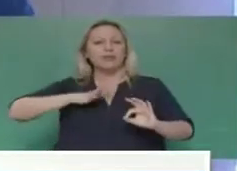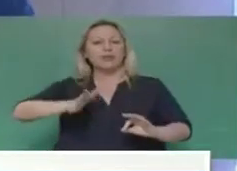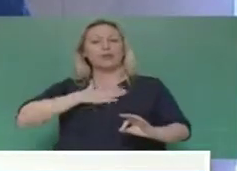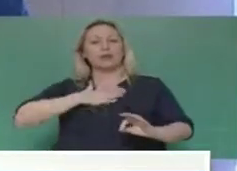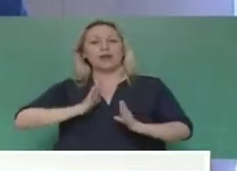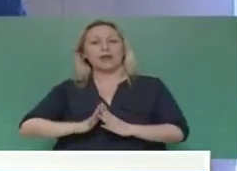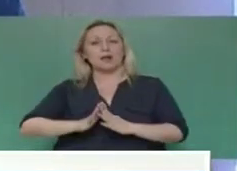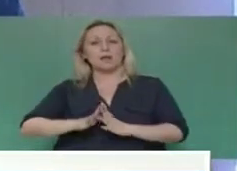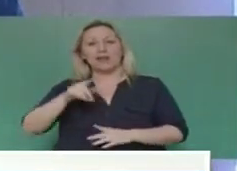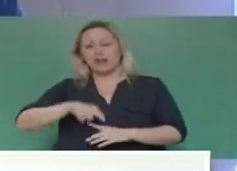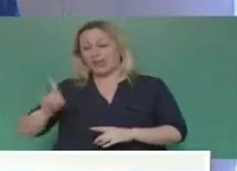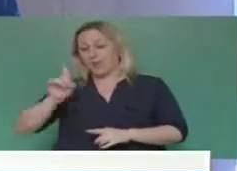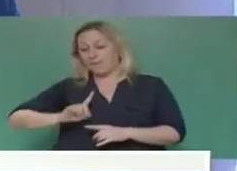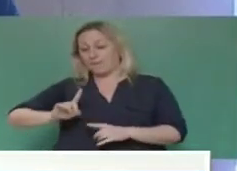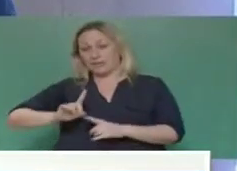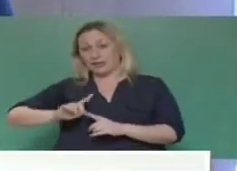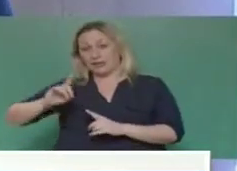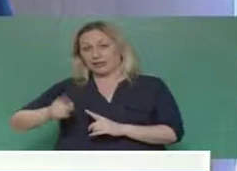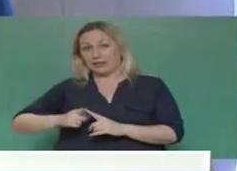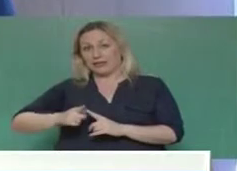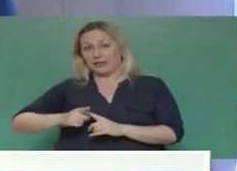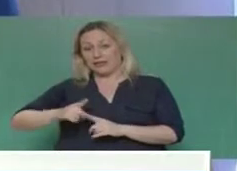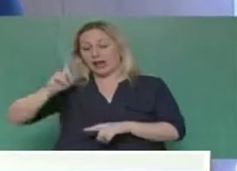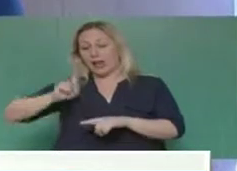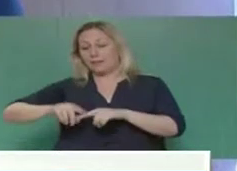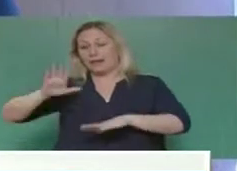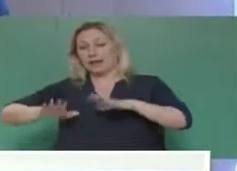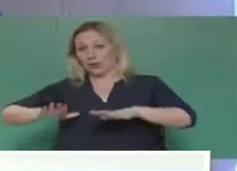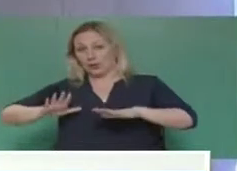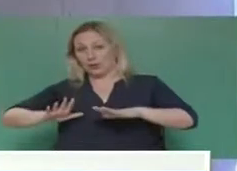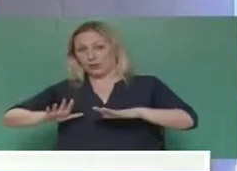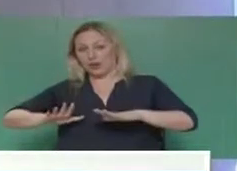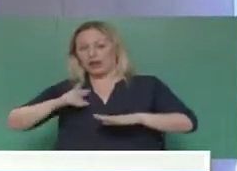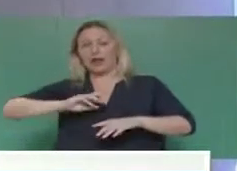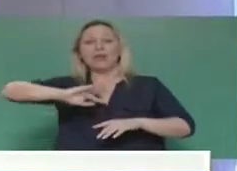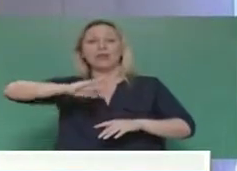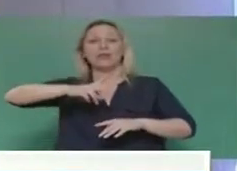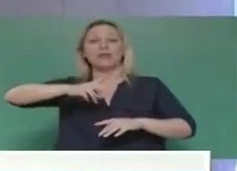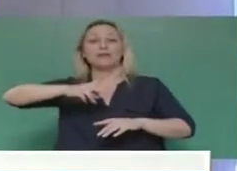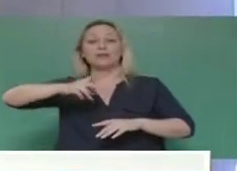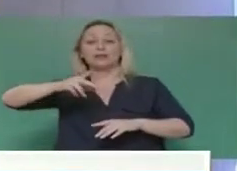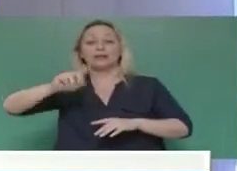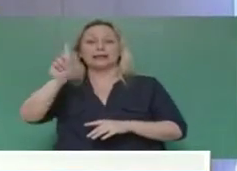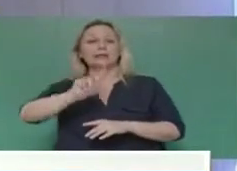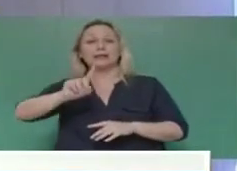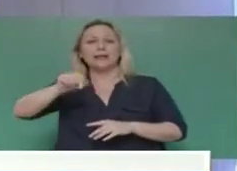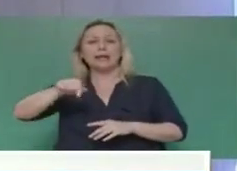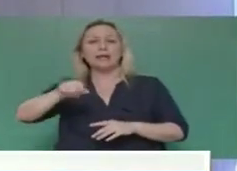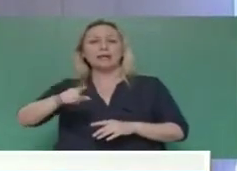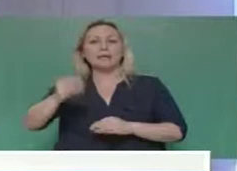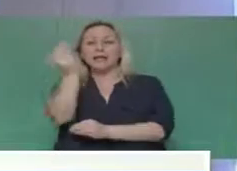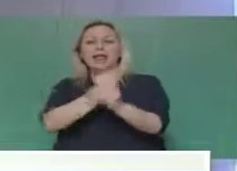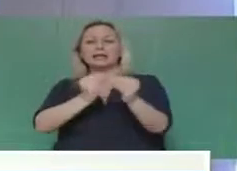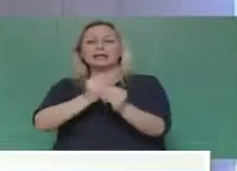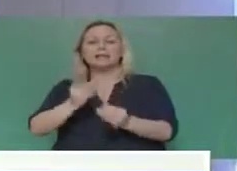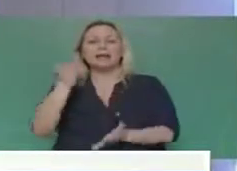ενισχυμένη αναλογική στο δεύτερο. Εδώ δεν αναζητούμε την απλή αναλογική. Αναζητούμε την απλή λογική. Η απλή αναλογική ακούγεται ευχάριστα